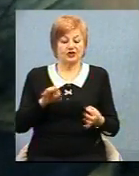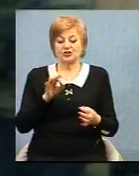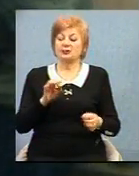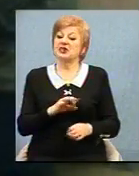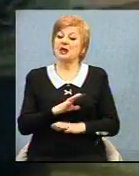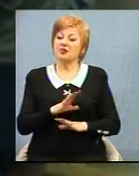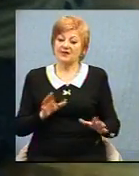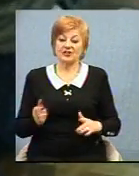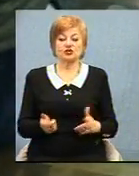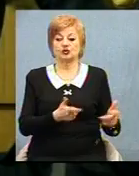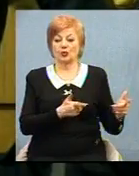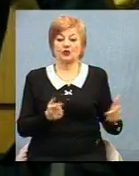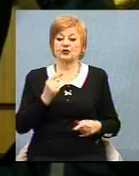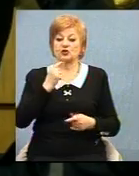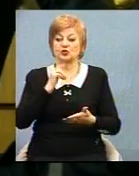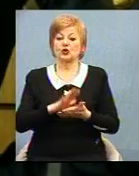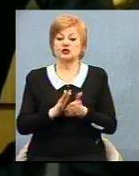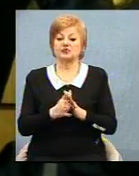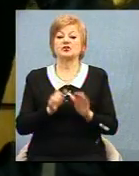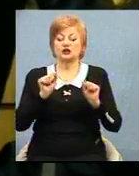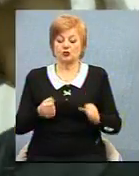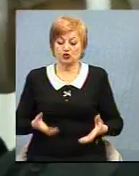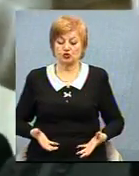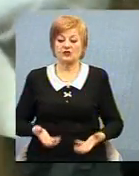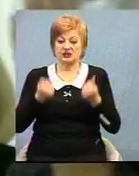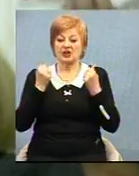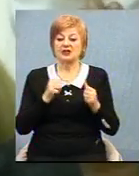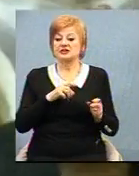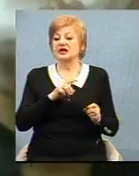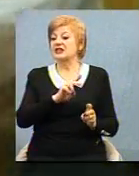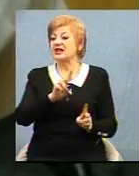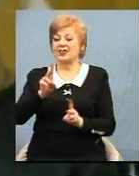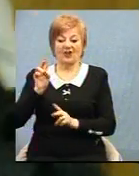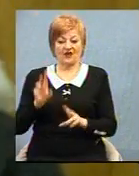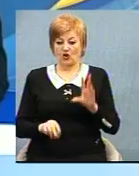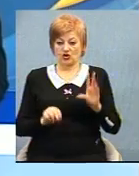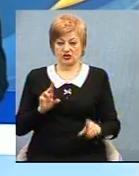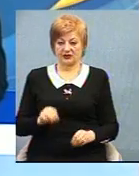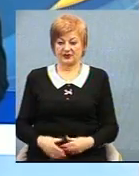бути готовими до скрутних ситуацій та мати змогу врятуватися, коли більше нема на кого розраховувати.